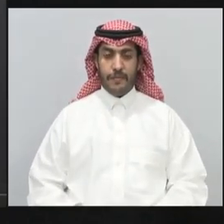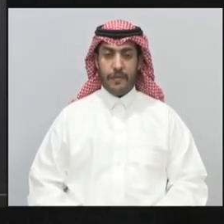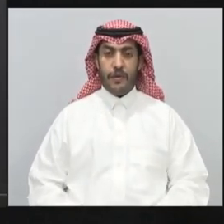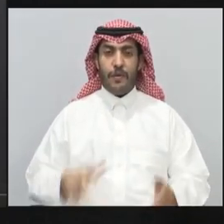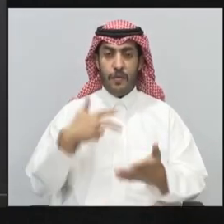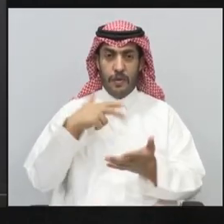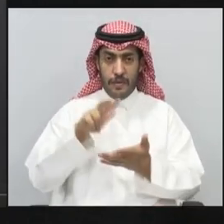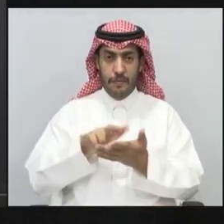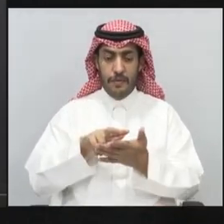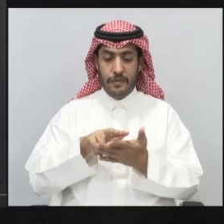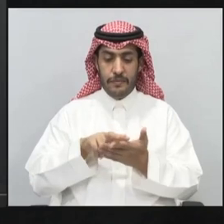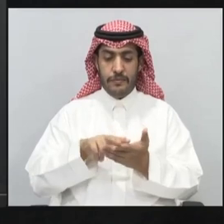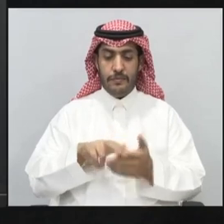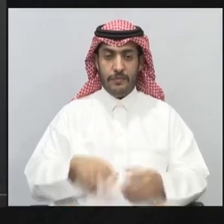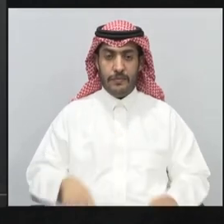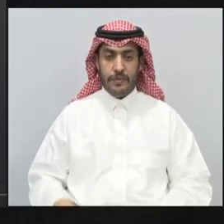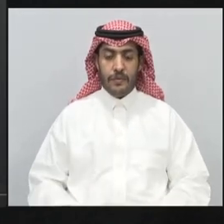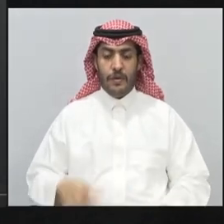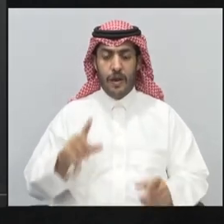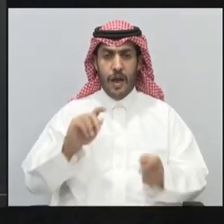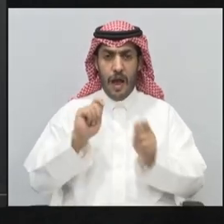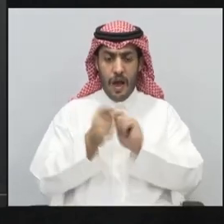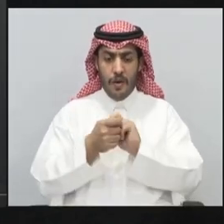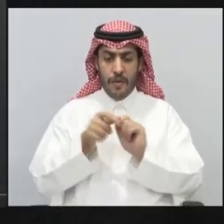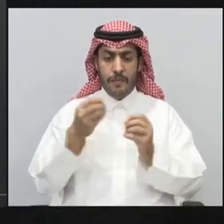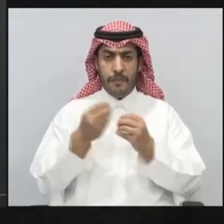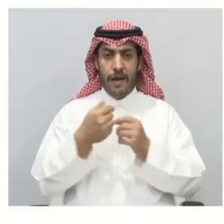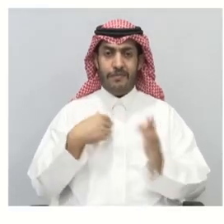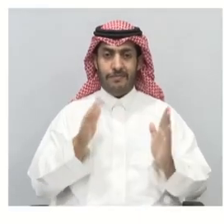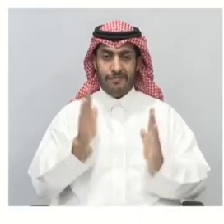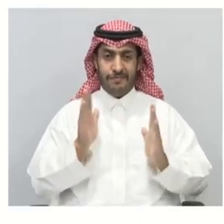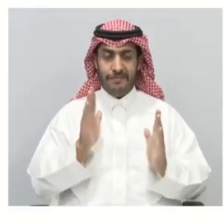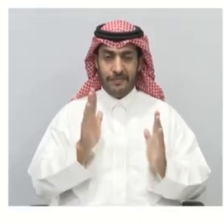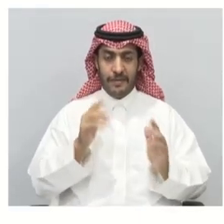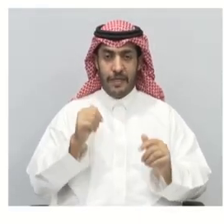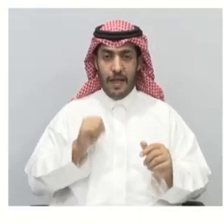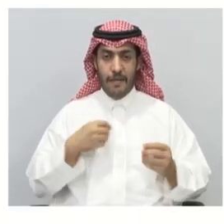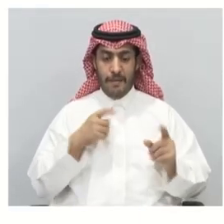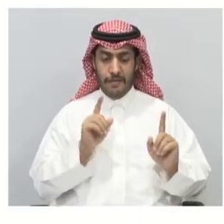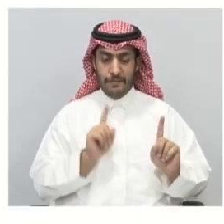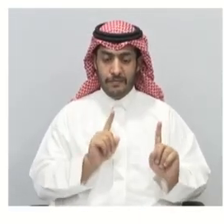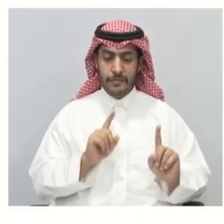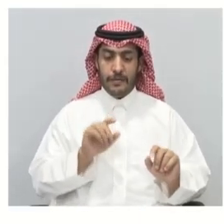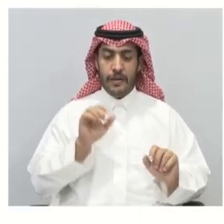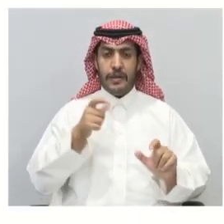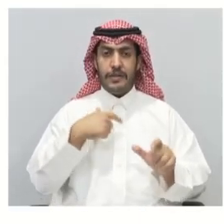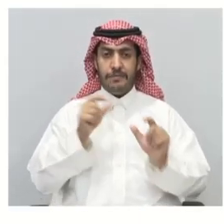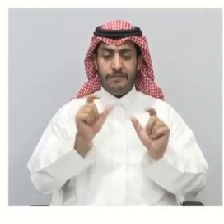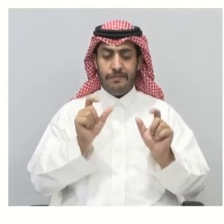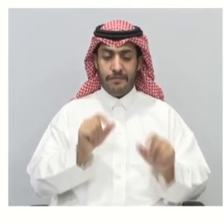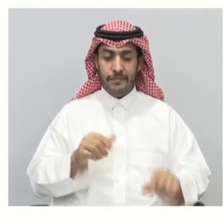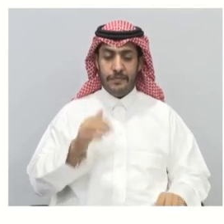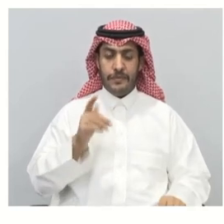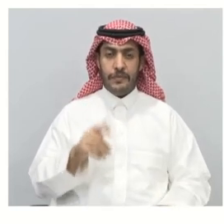وطبق هنا احول مع من بجواري انت وزميلك بجانبك كل عباره من العبارات الاتيه